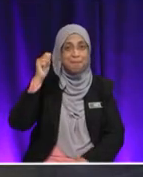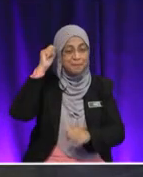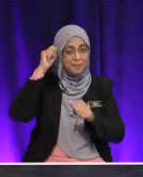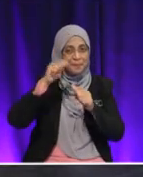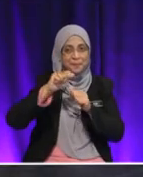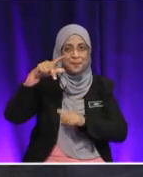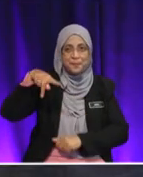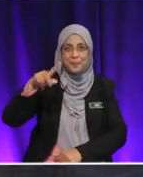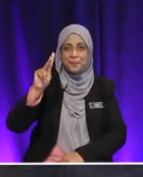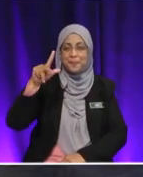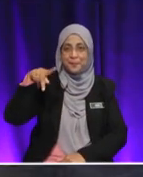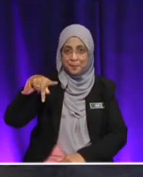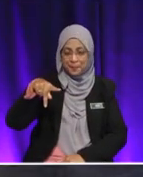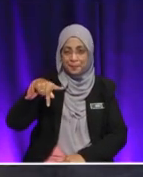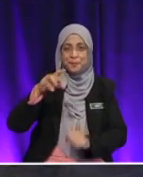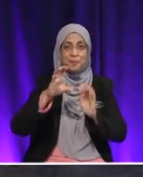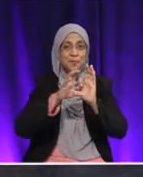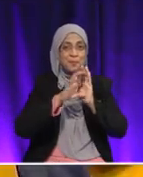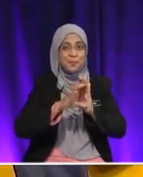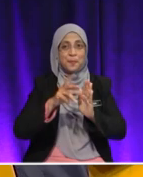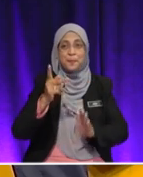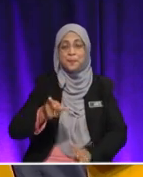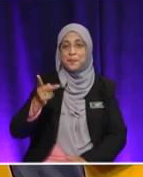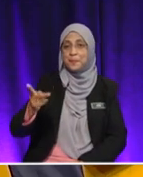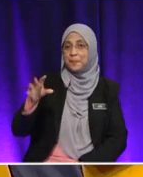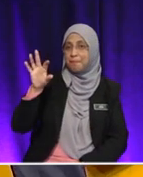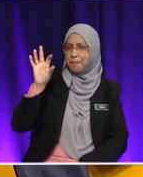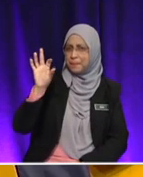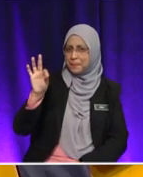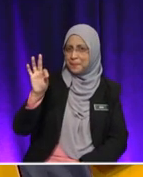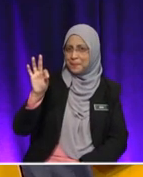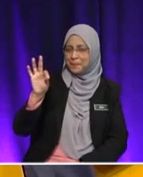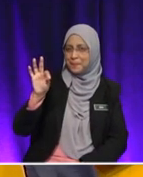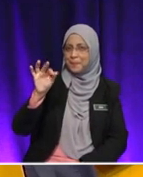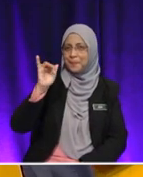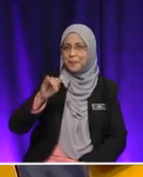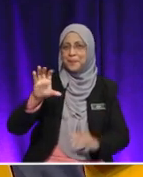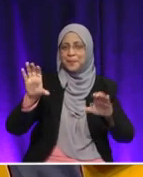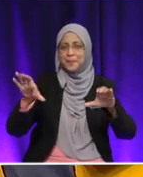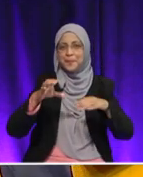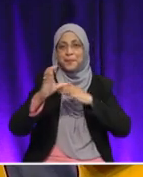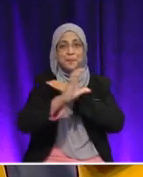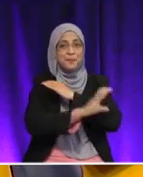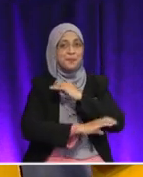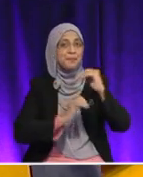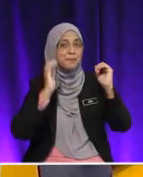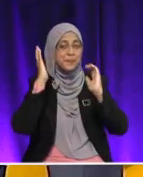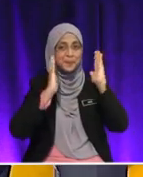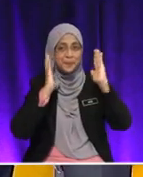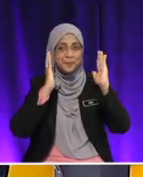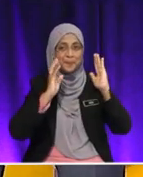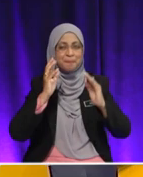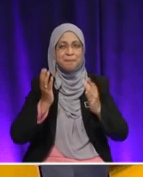salah satu contoh bekas sembilan yang pernah diamalkan dalam negara kita dan mungkin